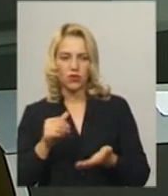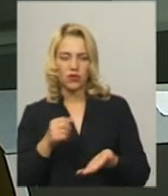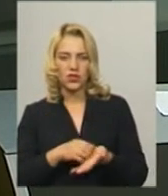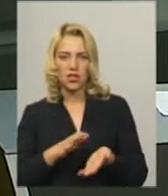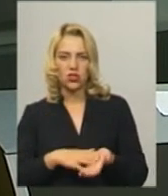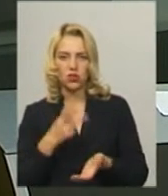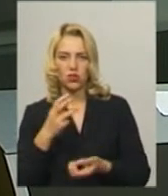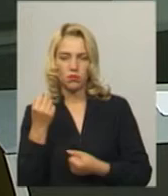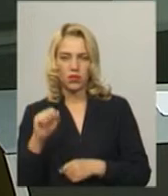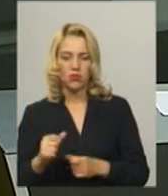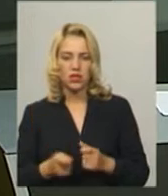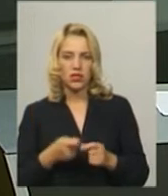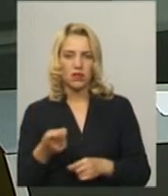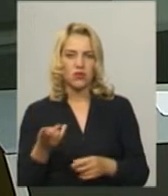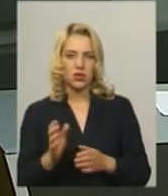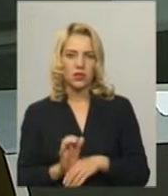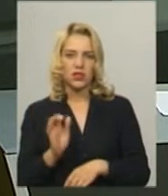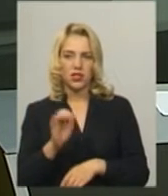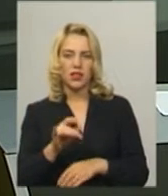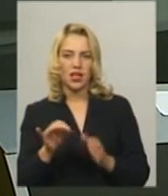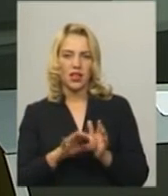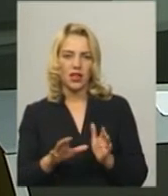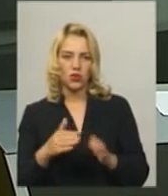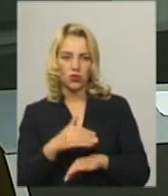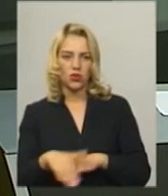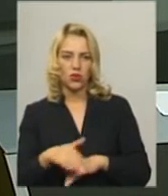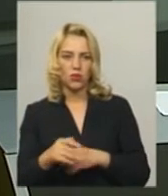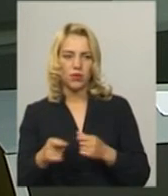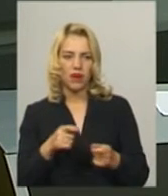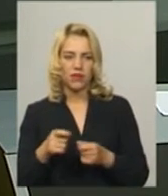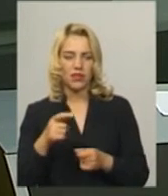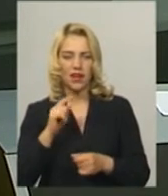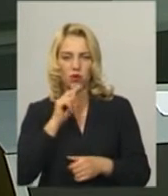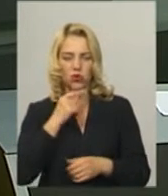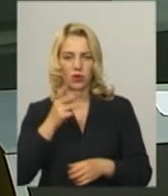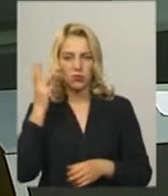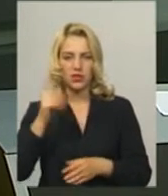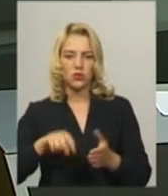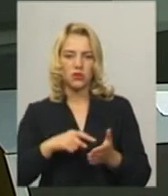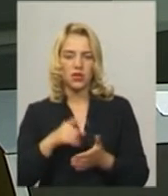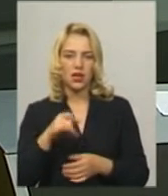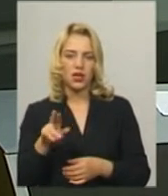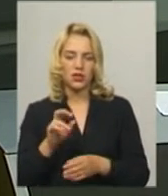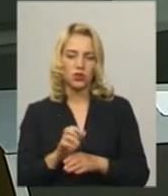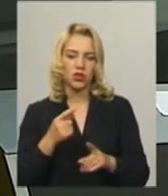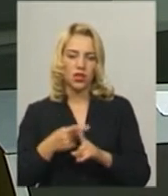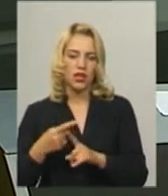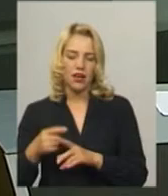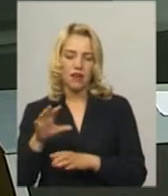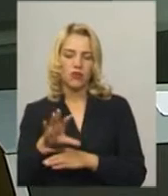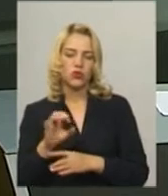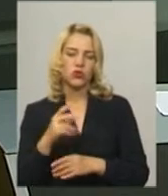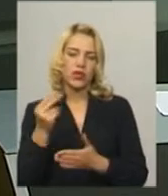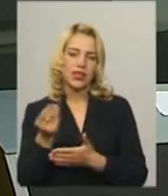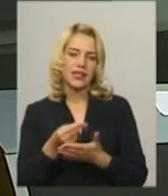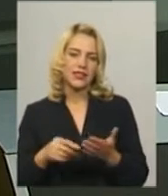переможців. Заявку слід надіслати на електронну адресу управління економіки Хмельницької міської ради, додати фотографії і ескізи колекції, яка